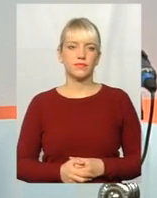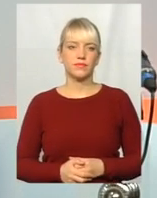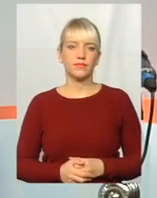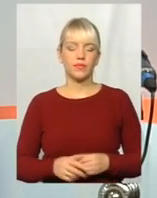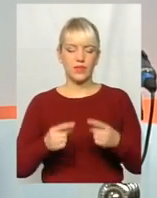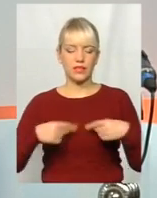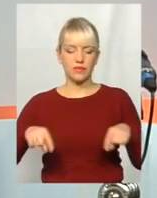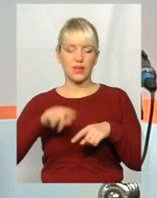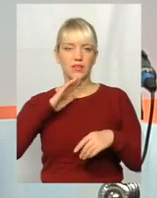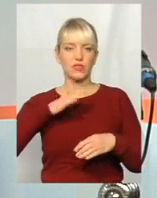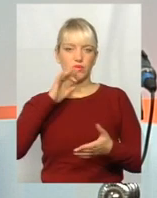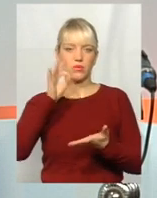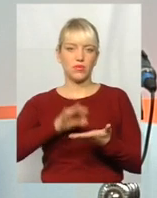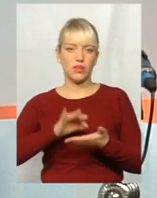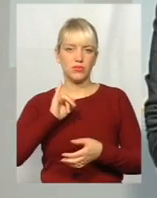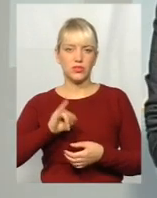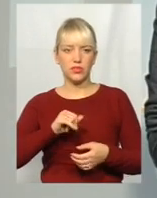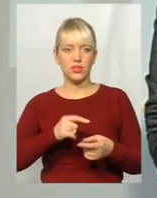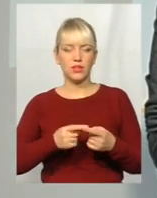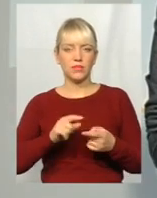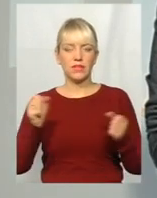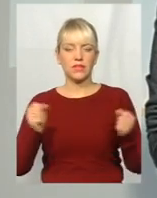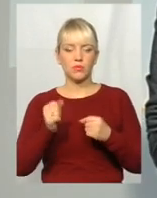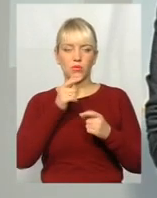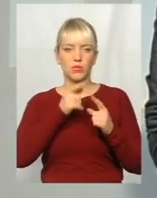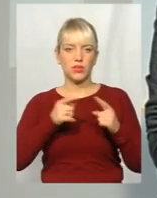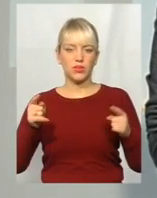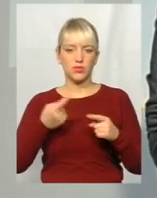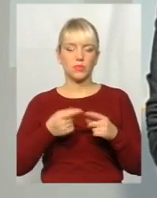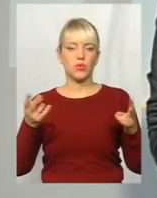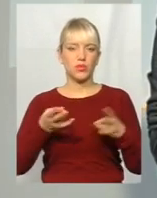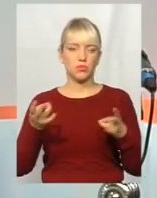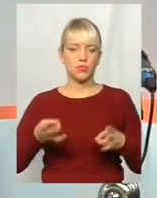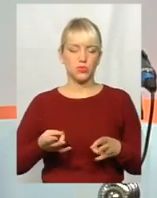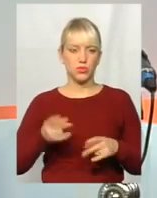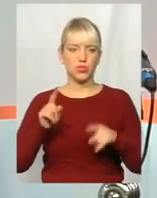сфера нашої відповідальності, особливо в зимовий період і так далі, іноді потребують